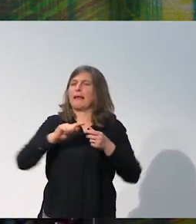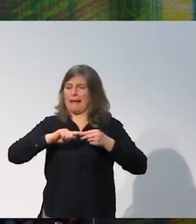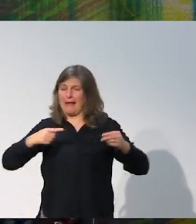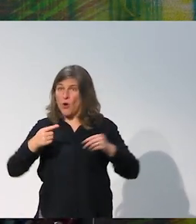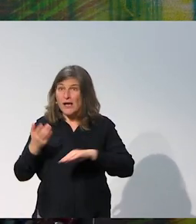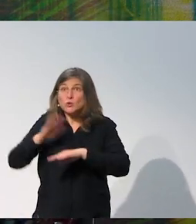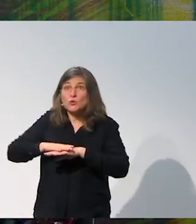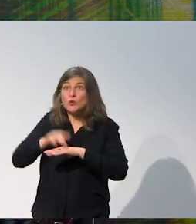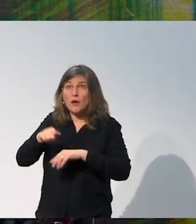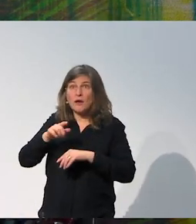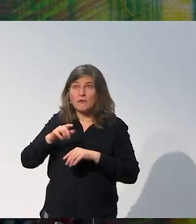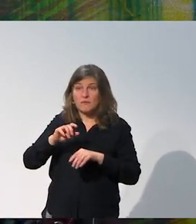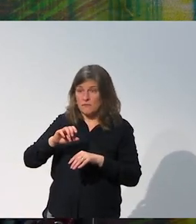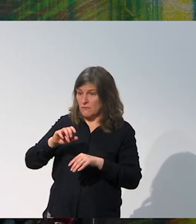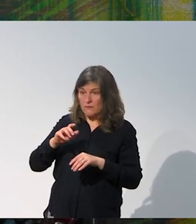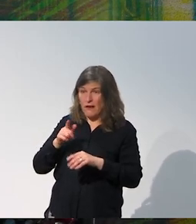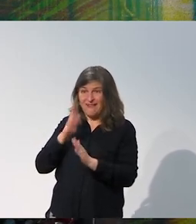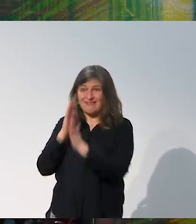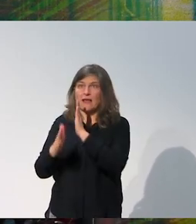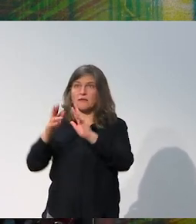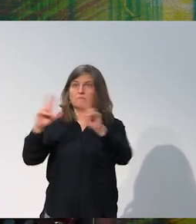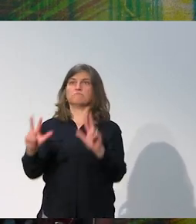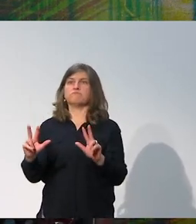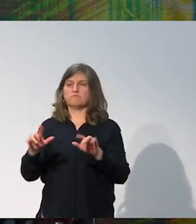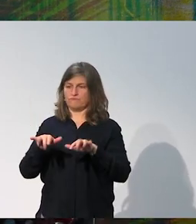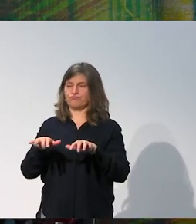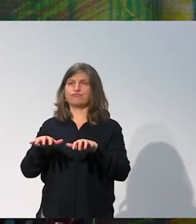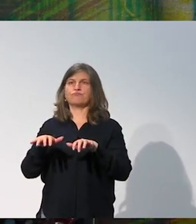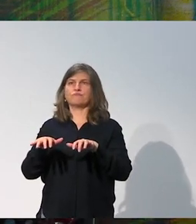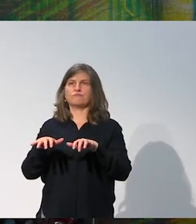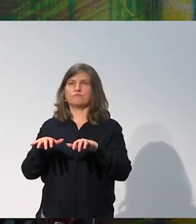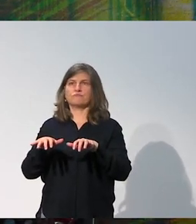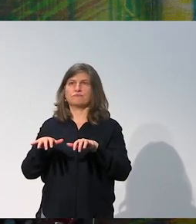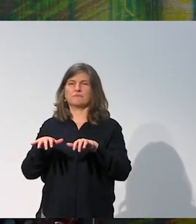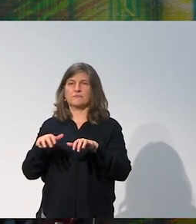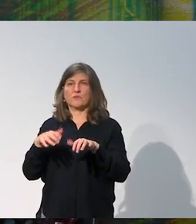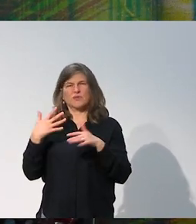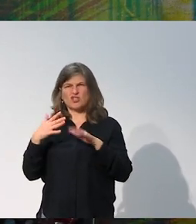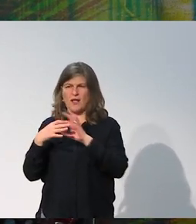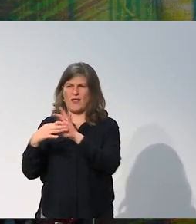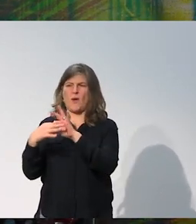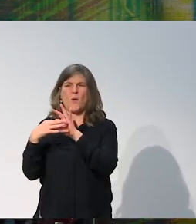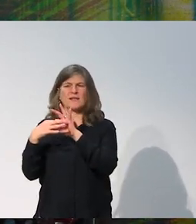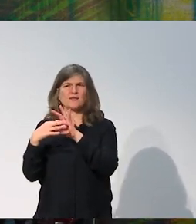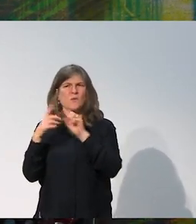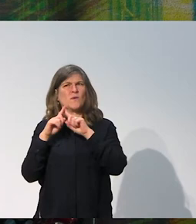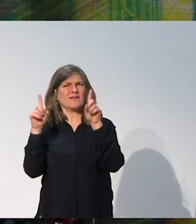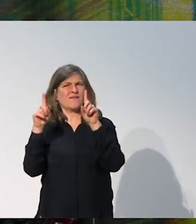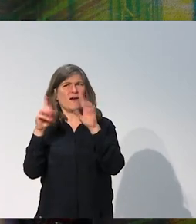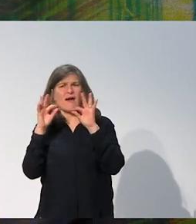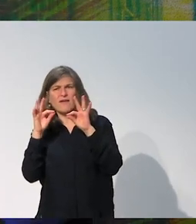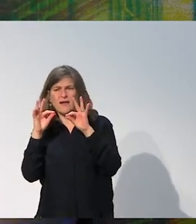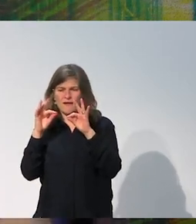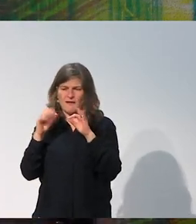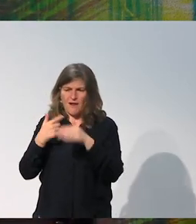directement sur l'ordinateur, sur l'écran de l'ordinateur. C'est un tout autre rapport hein, au travail et à la langue.